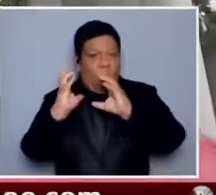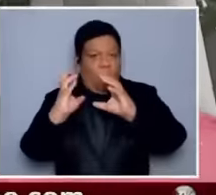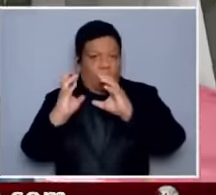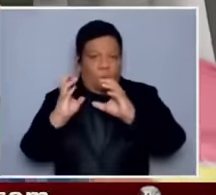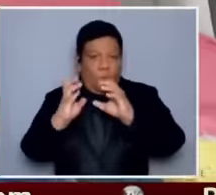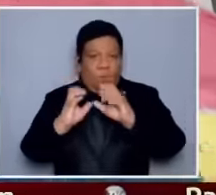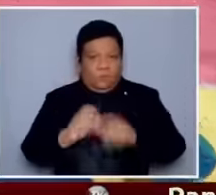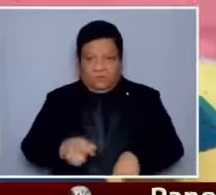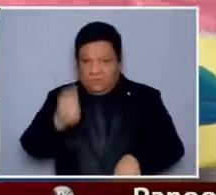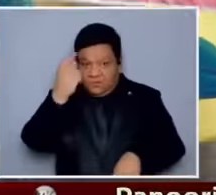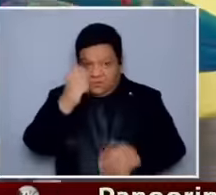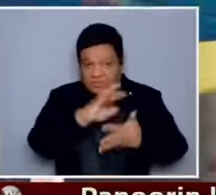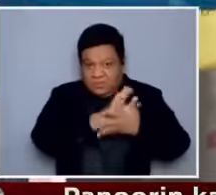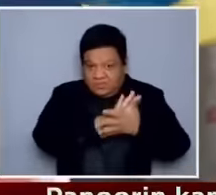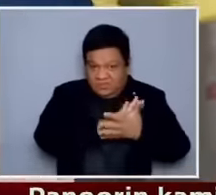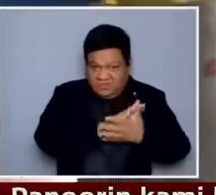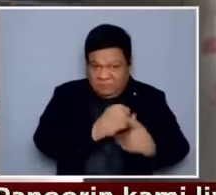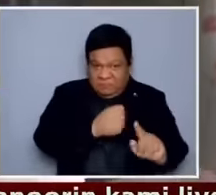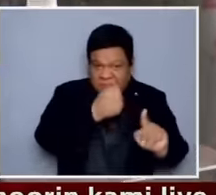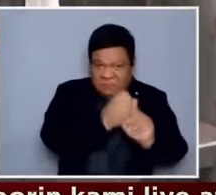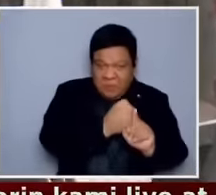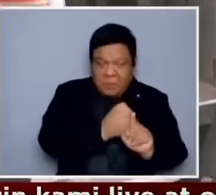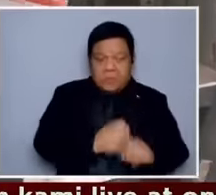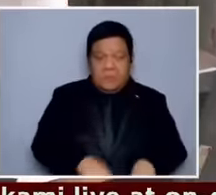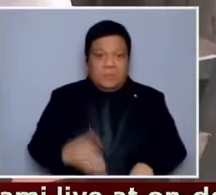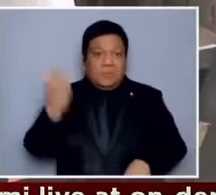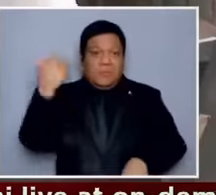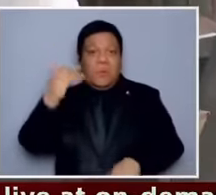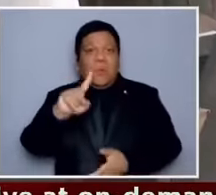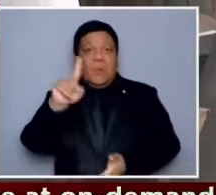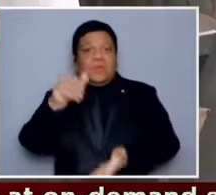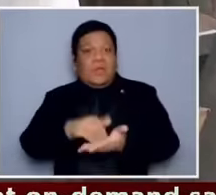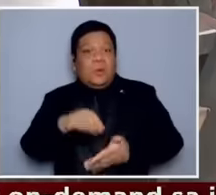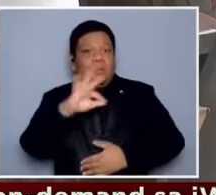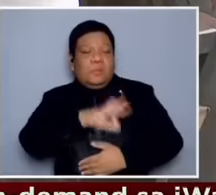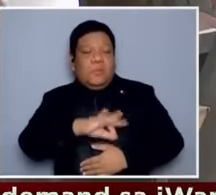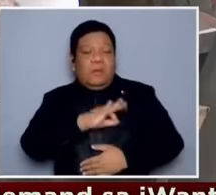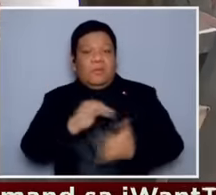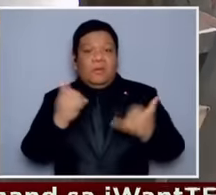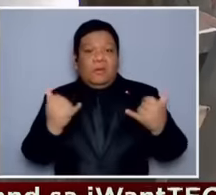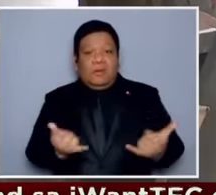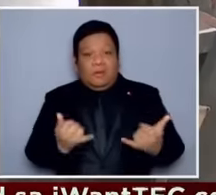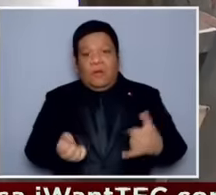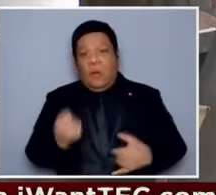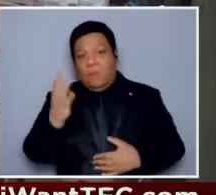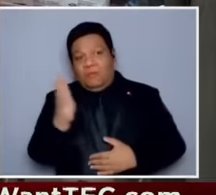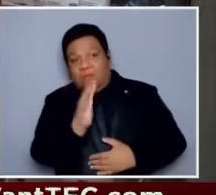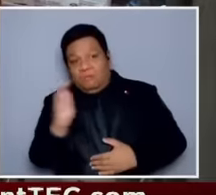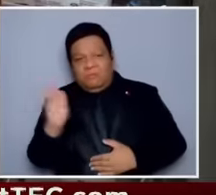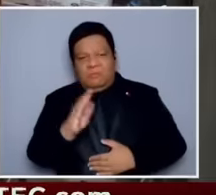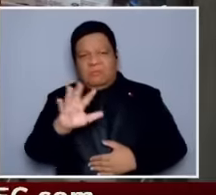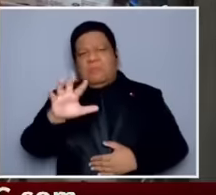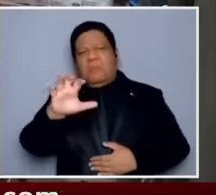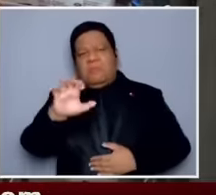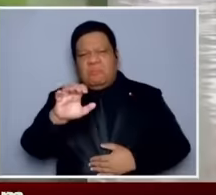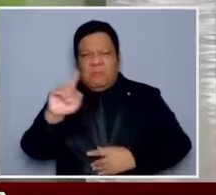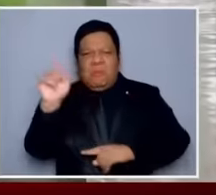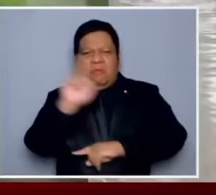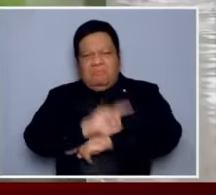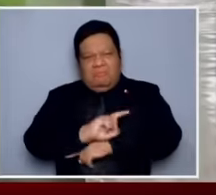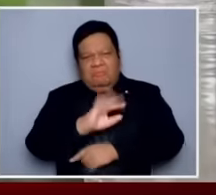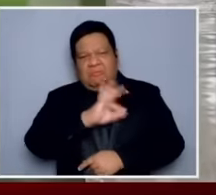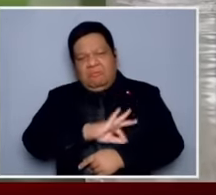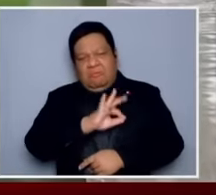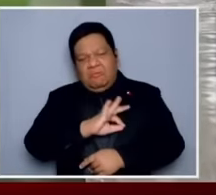pandemya, ang dati halos 1,000 pisong kita, naglalaro na lang ngayon sa 500 pesos kada araw. Single parent siya